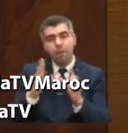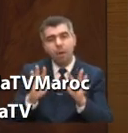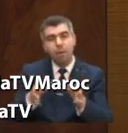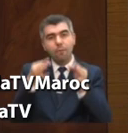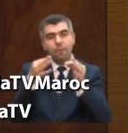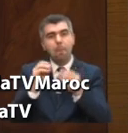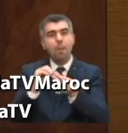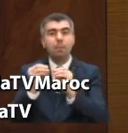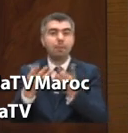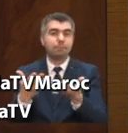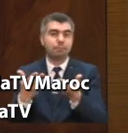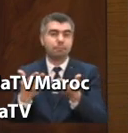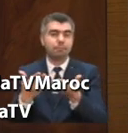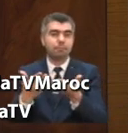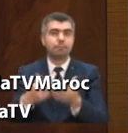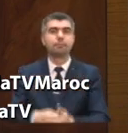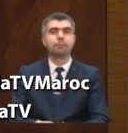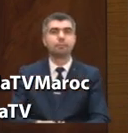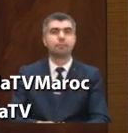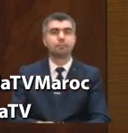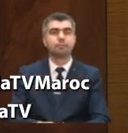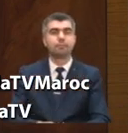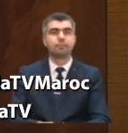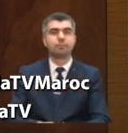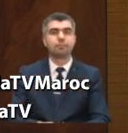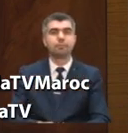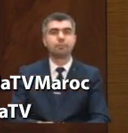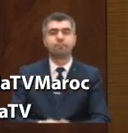المشاكل، فأذكر يعني بعضها.